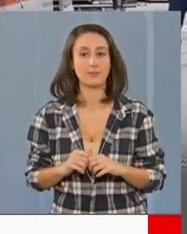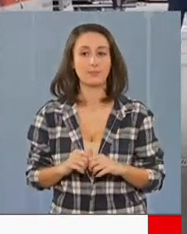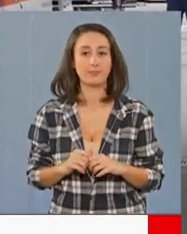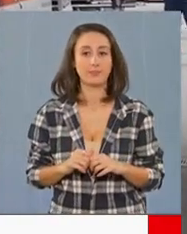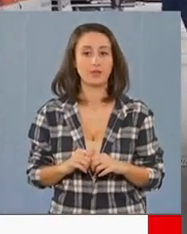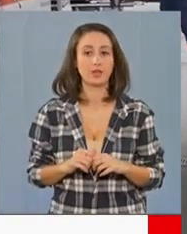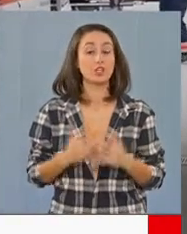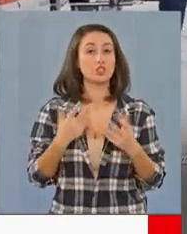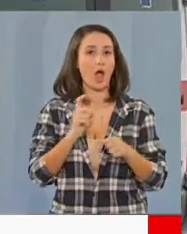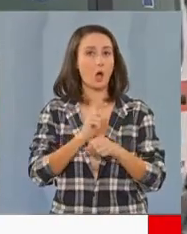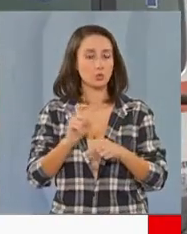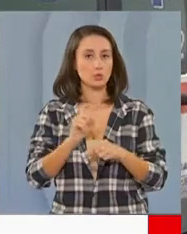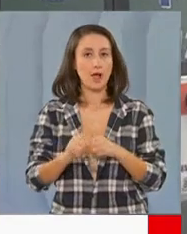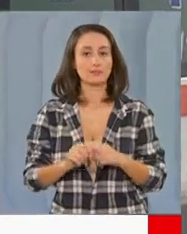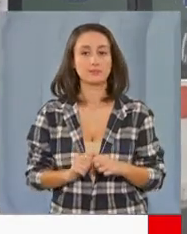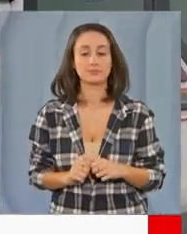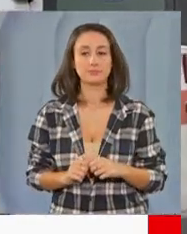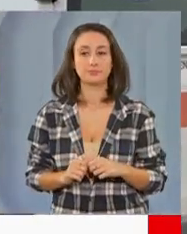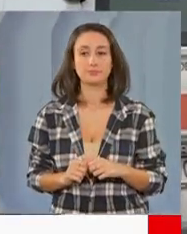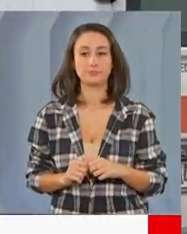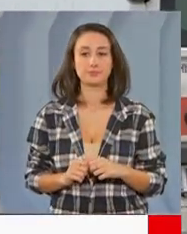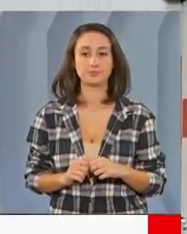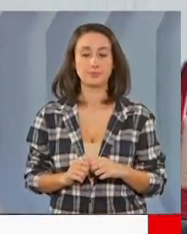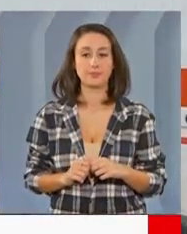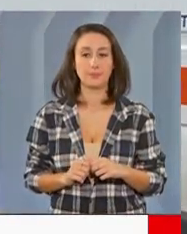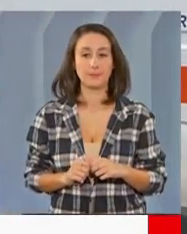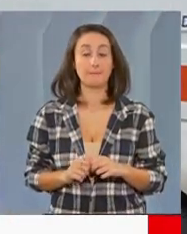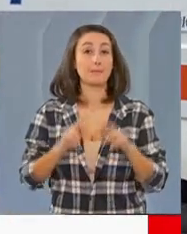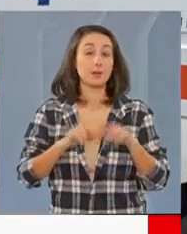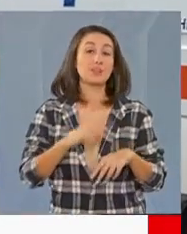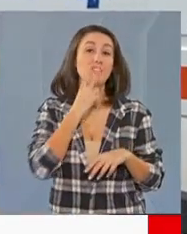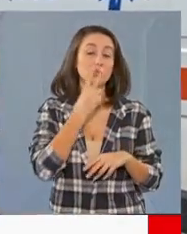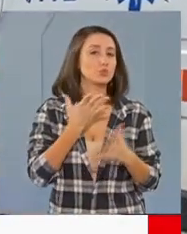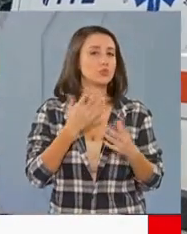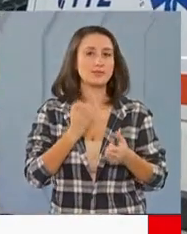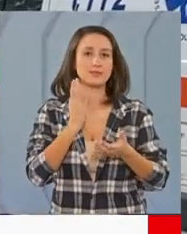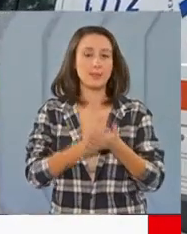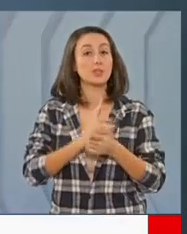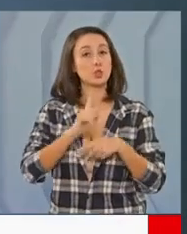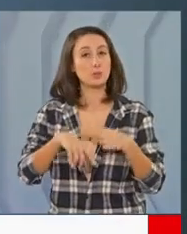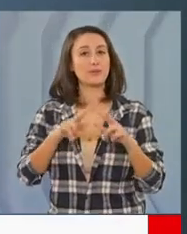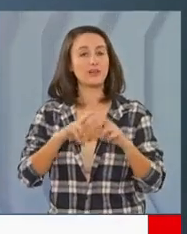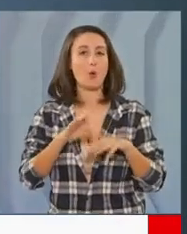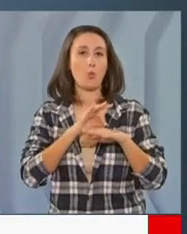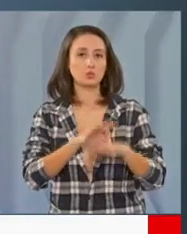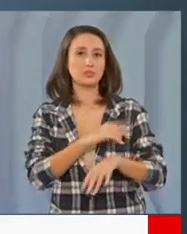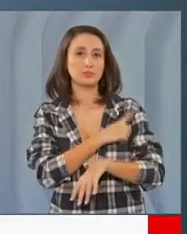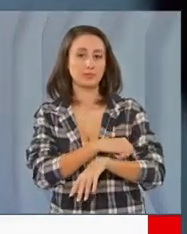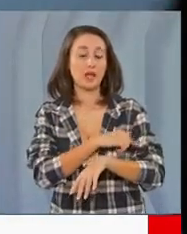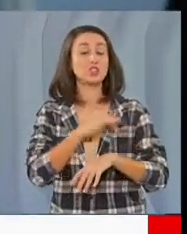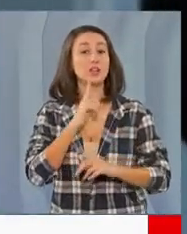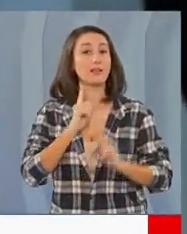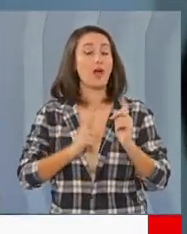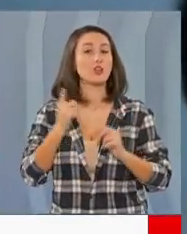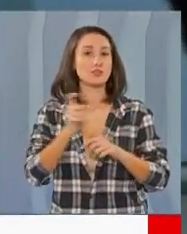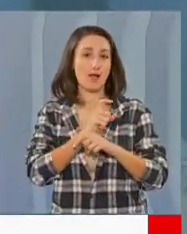celor acuzate în respectiva plângere. Rămâne de văzut ce va stabili în urma anchetei conducerea spitalului și